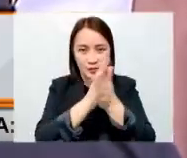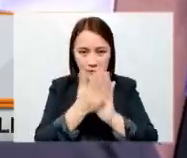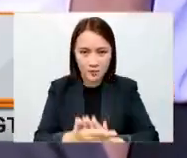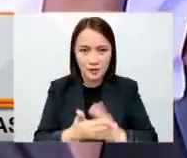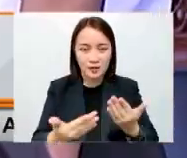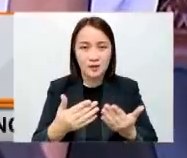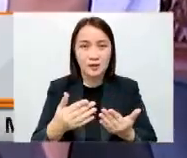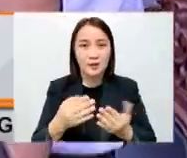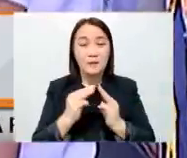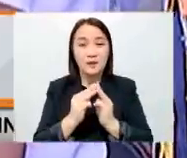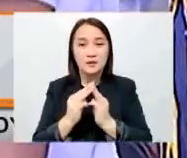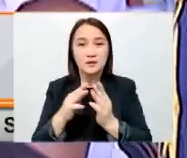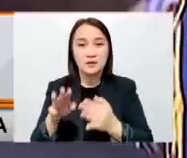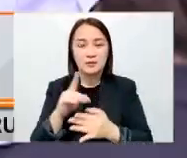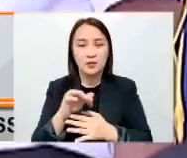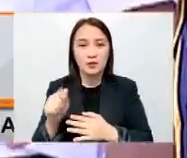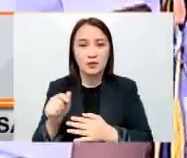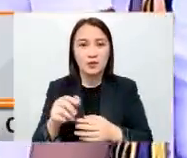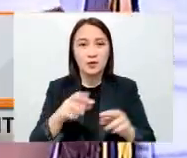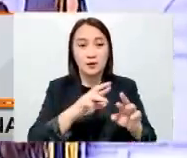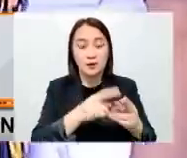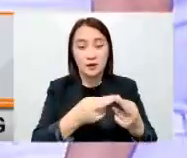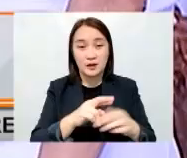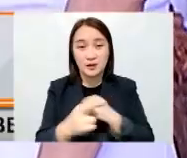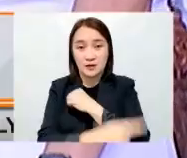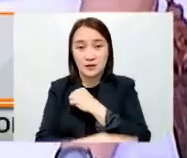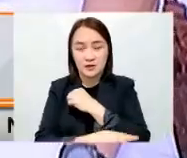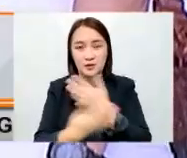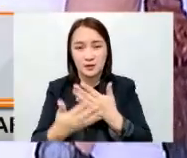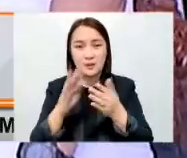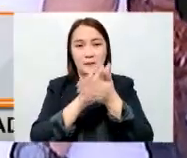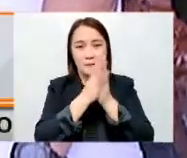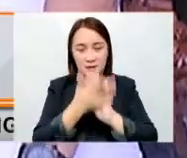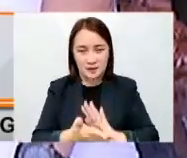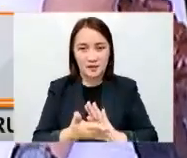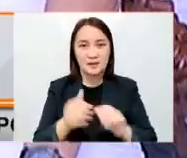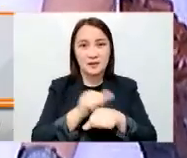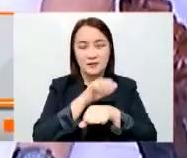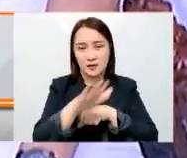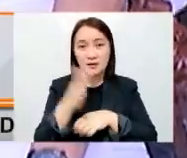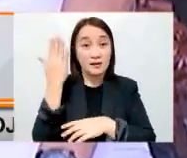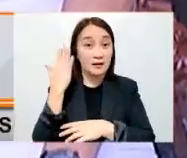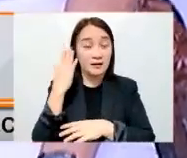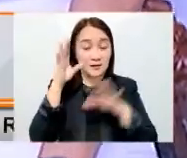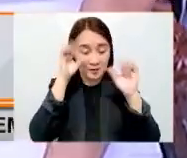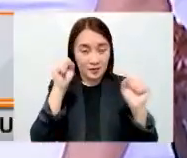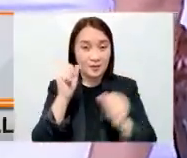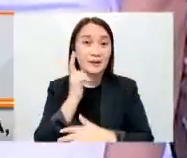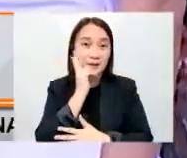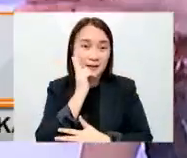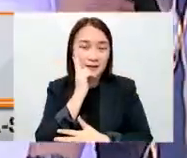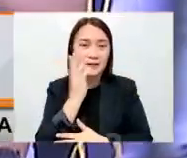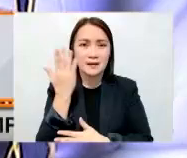Si Galvez ay nagsilbi ring Peace Advisor ni dating Pangulong Rodrigo Duterte. Bago niyan, si Galvez ay naging Commanding General ng